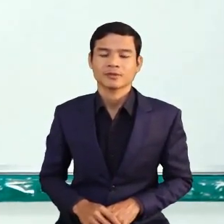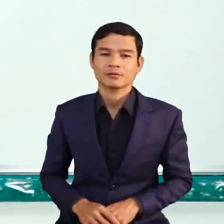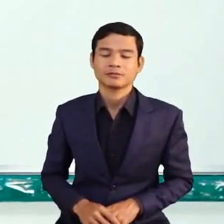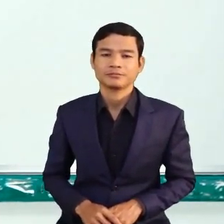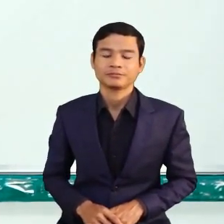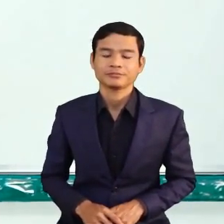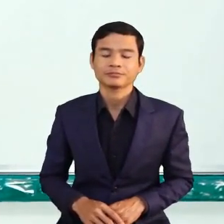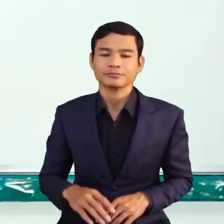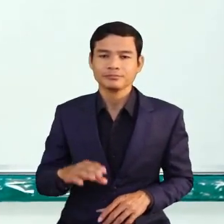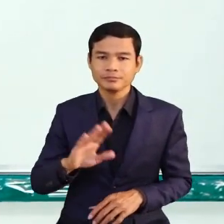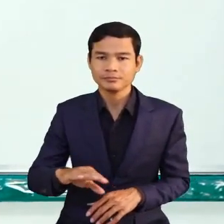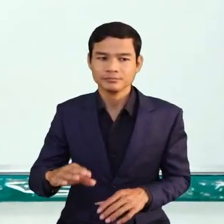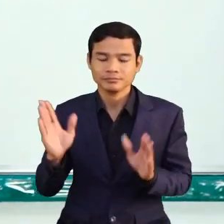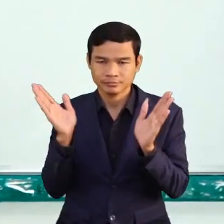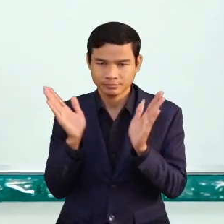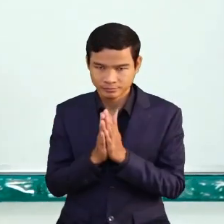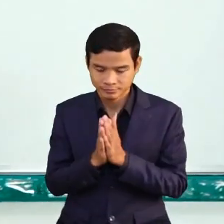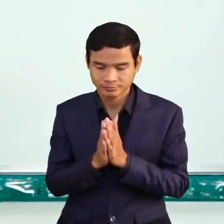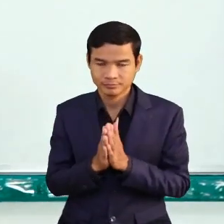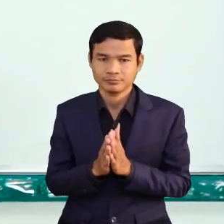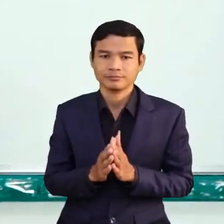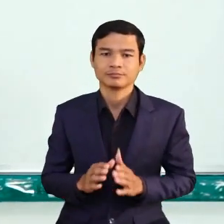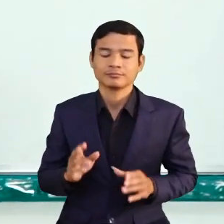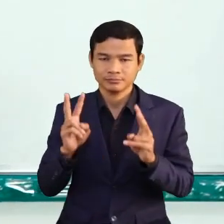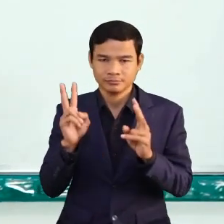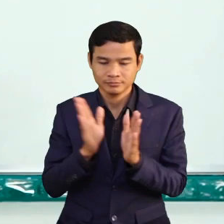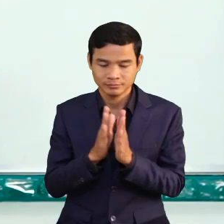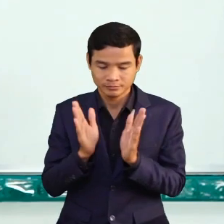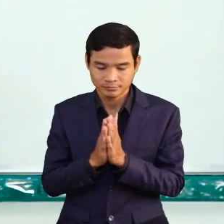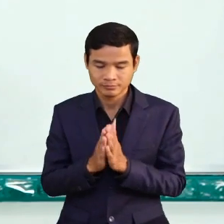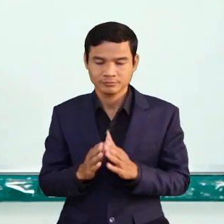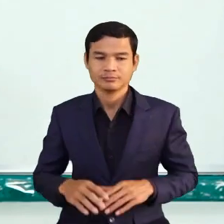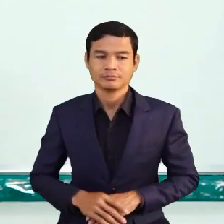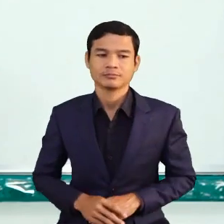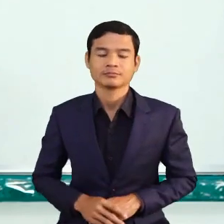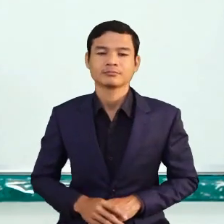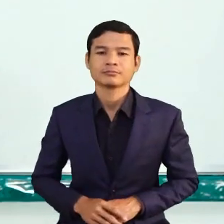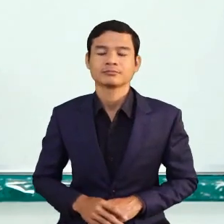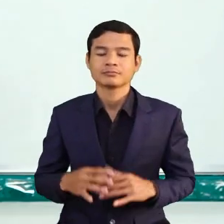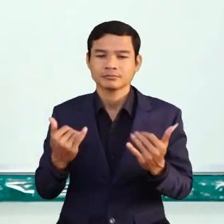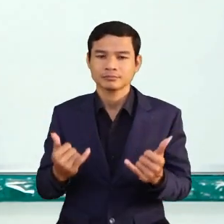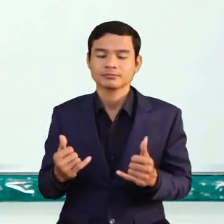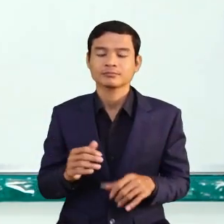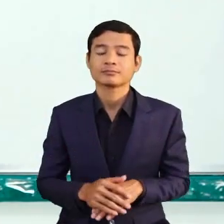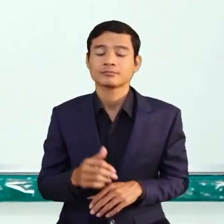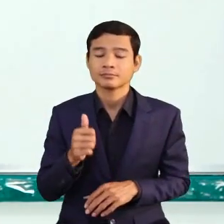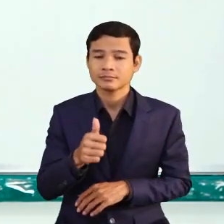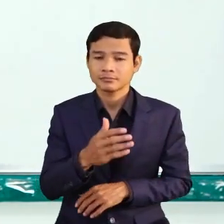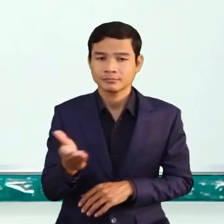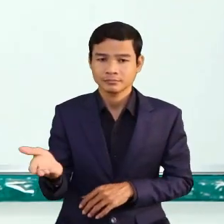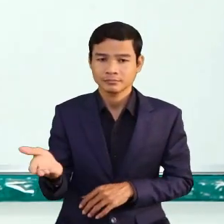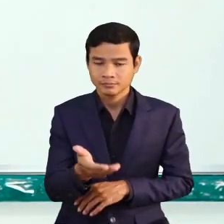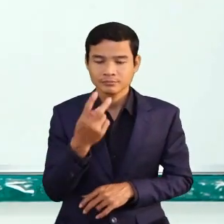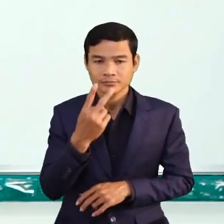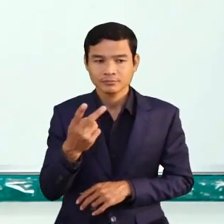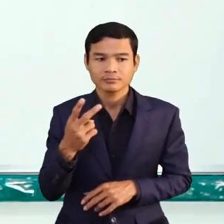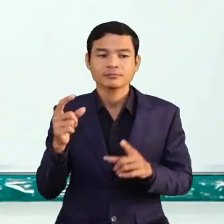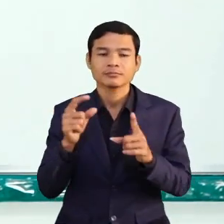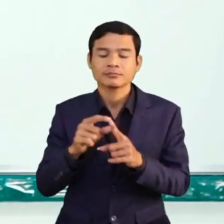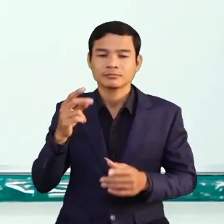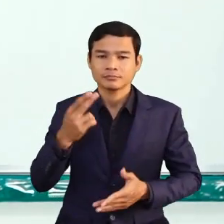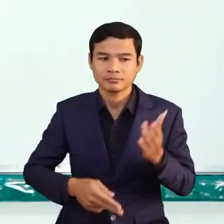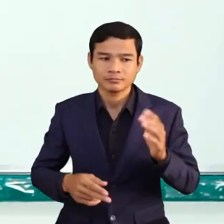ចាកូនកូនទាំងអស់គ្នាធាក់ដៃ1 2ចាល្អមែនតើឥឡូវនេះកូនសង្កេតមើលតើនេះជាអ្វី